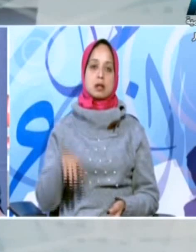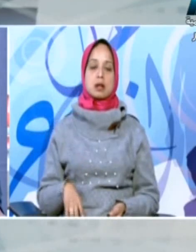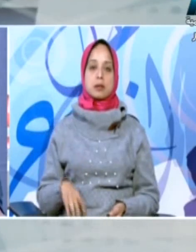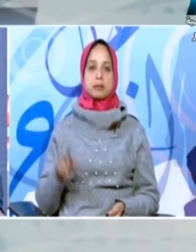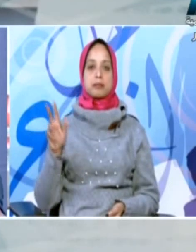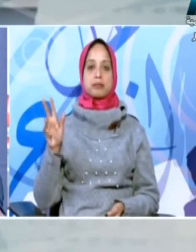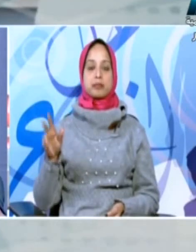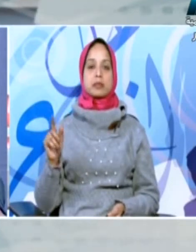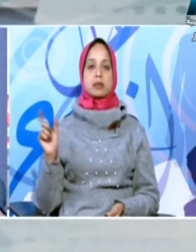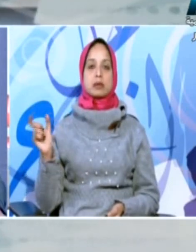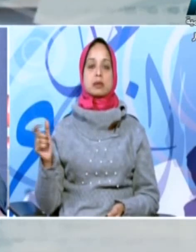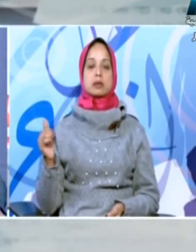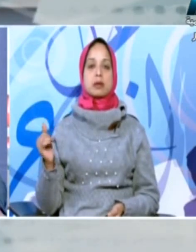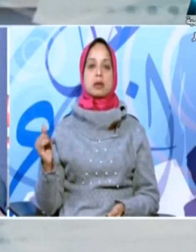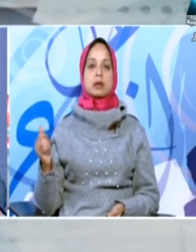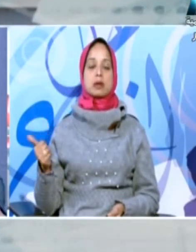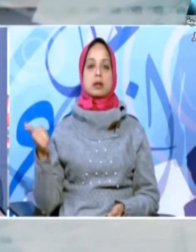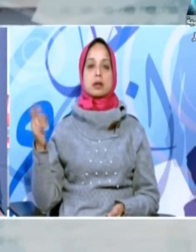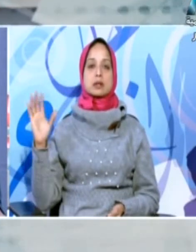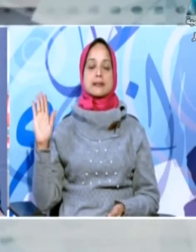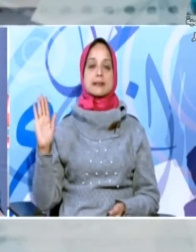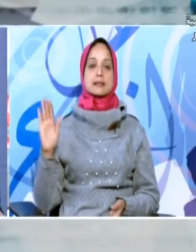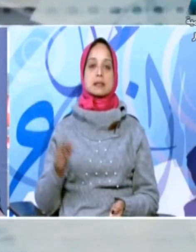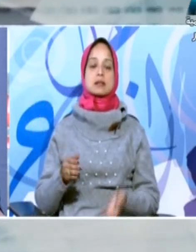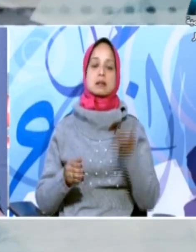فأقال الملك وزارة النحاس